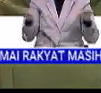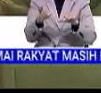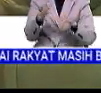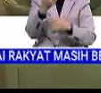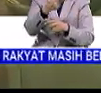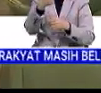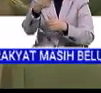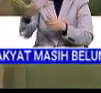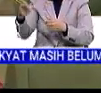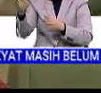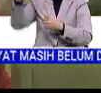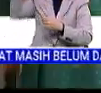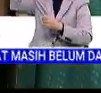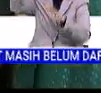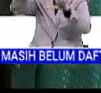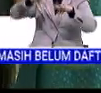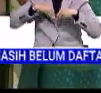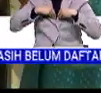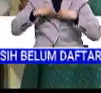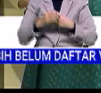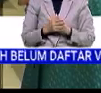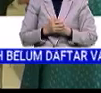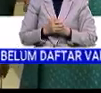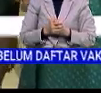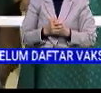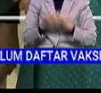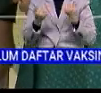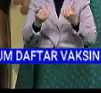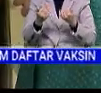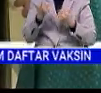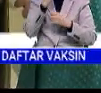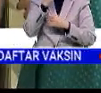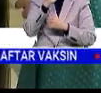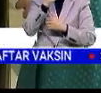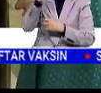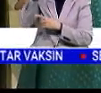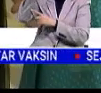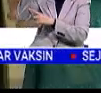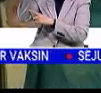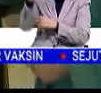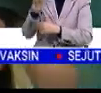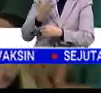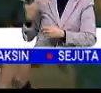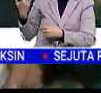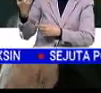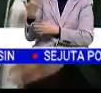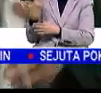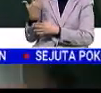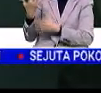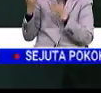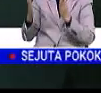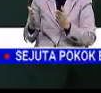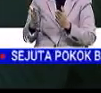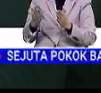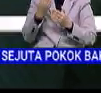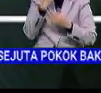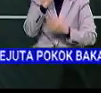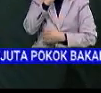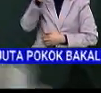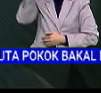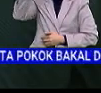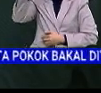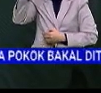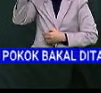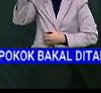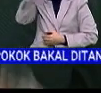ya, bernilai di sisi Allah juga insya-Allah. Munculnya Alhamdulillah ni sebenarnya kami semua berlima ni memang sangat-sangat bersyukur kepada Allah SWT